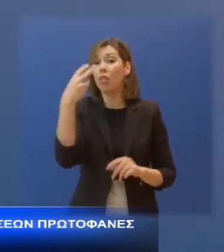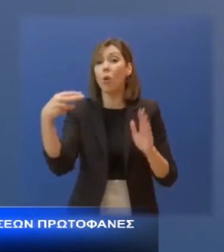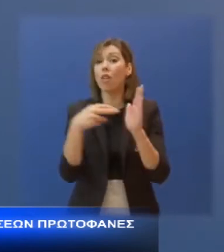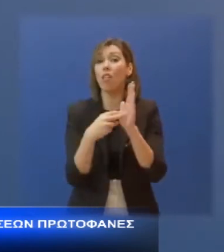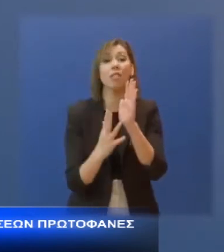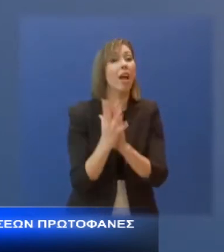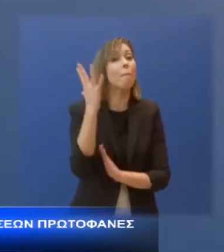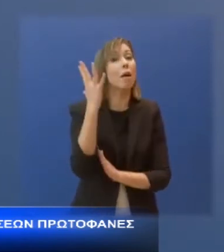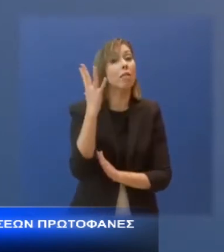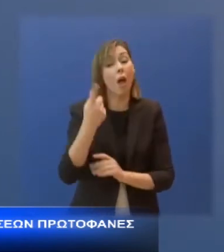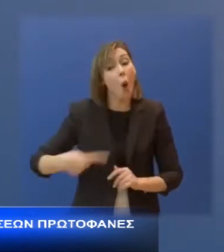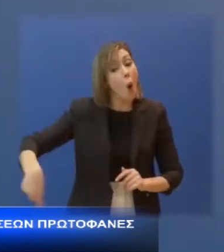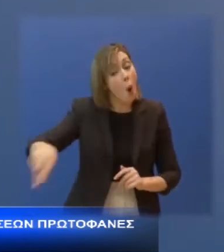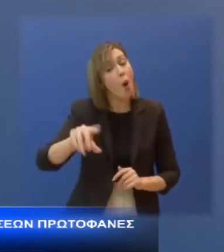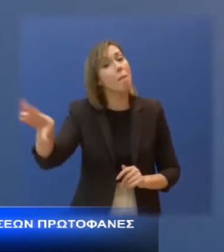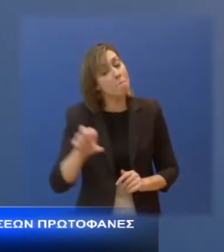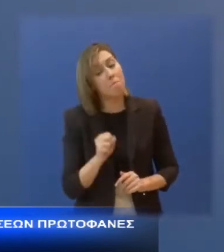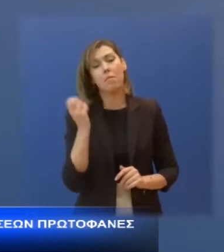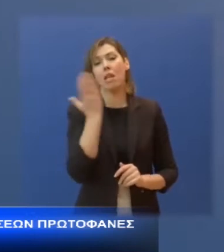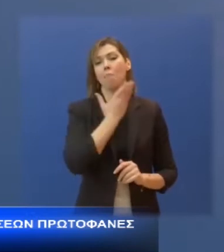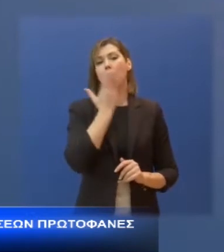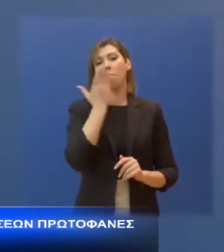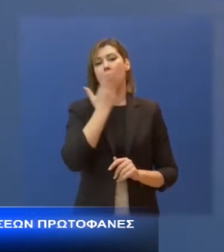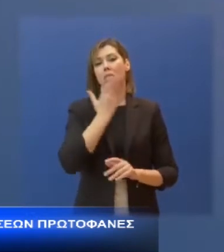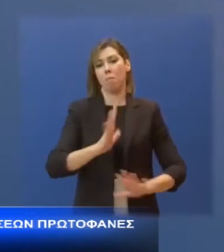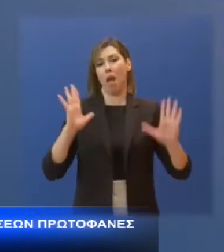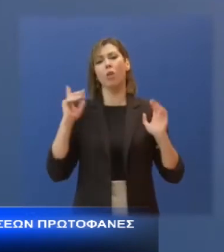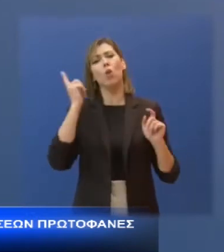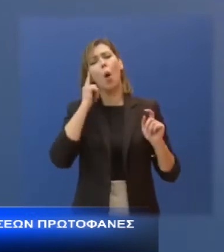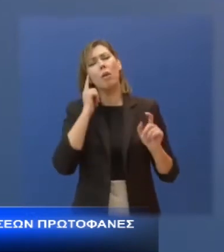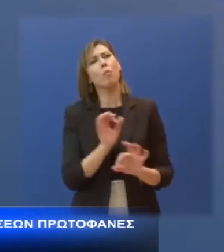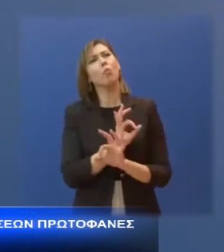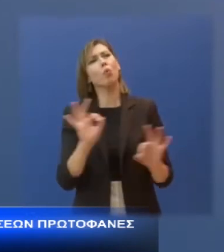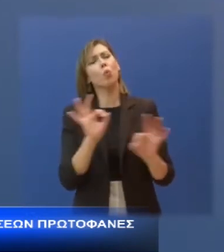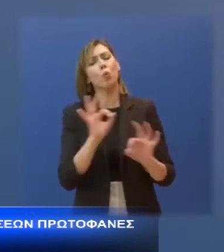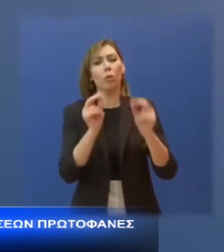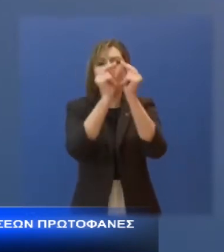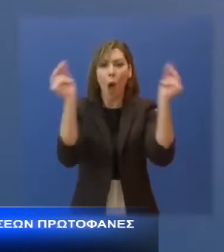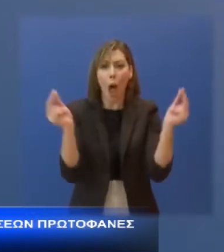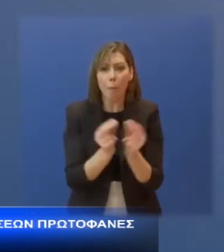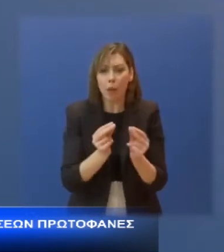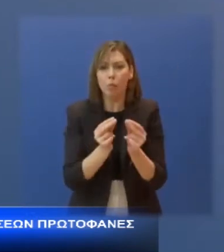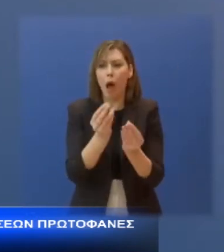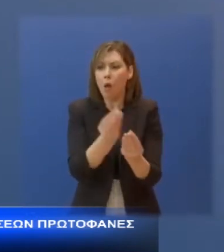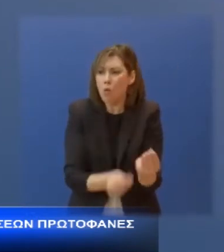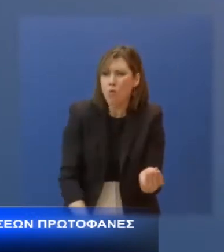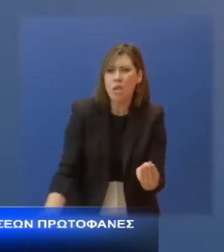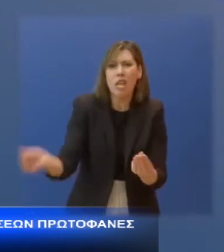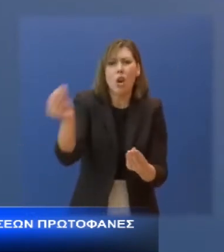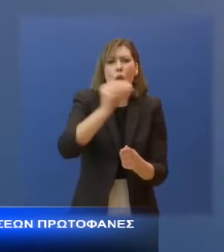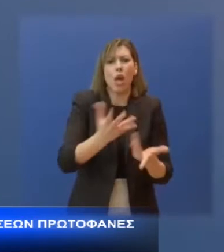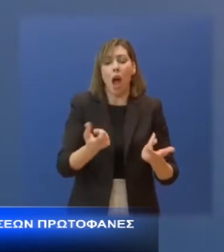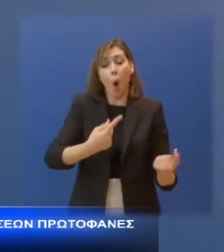διδάξει ότι πάντοτε μπορεί να υπάρξουν χειρότερα από όσα θεωρούμε ότι μπορεί να συμβούν. Ο λαός μας το κατάλαβε πικρά αυτό. Είμαστε εδώ